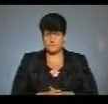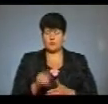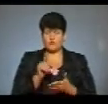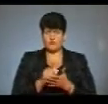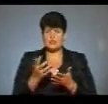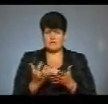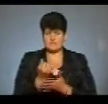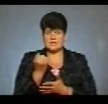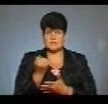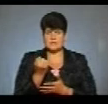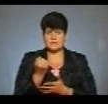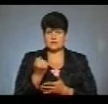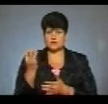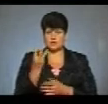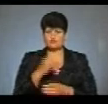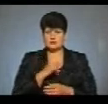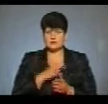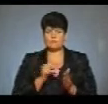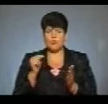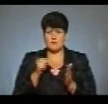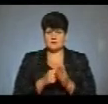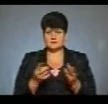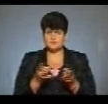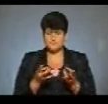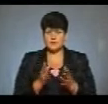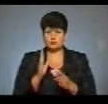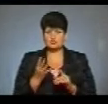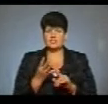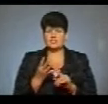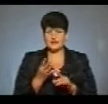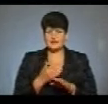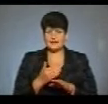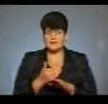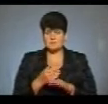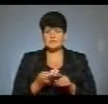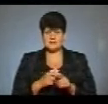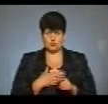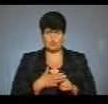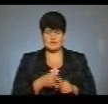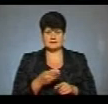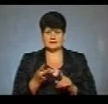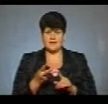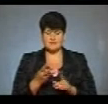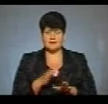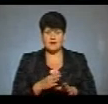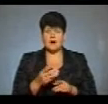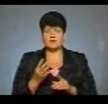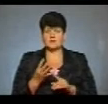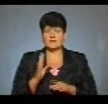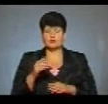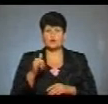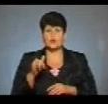ну в тройку сильнішим мають попасти, тому що буде четвертий етап, це у нас третій етап в місті Тернополі. Четвертий етап буде в